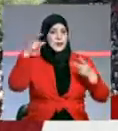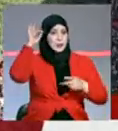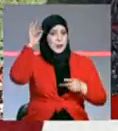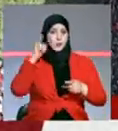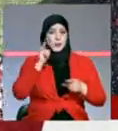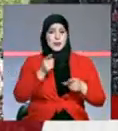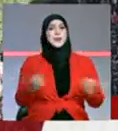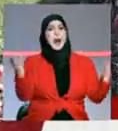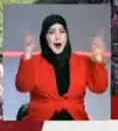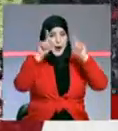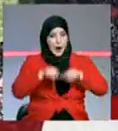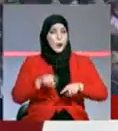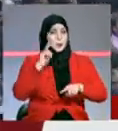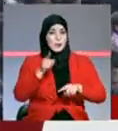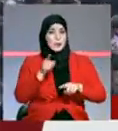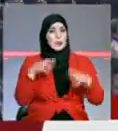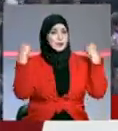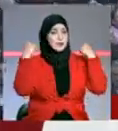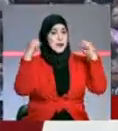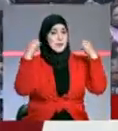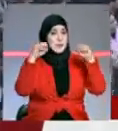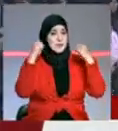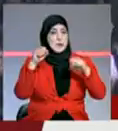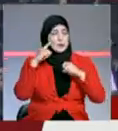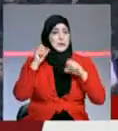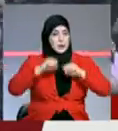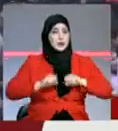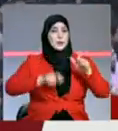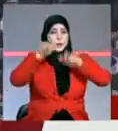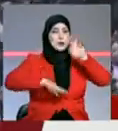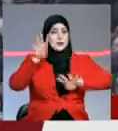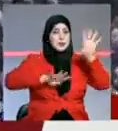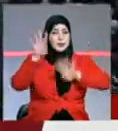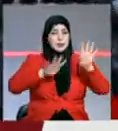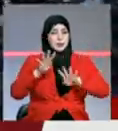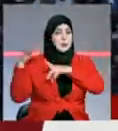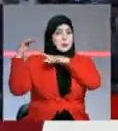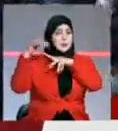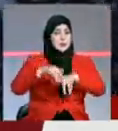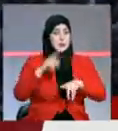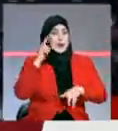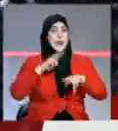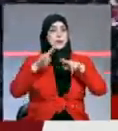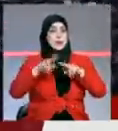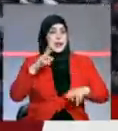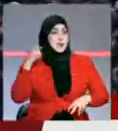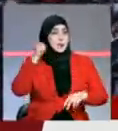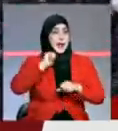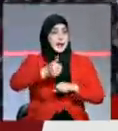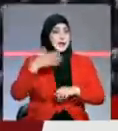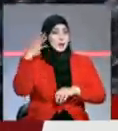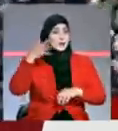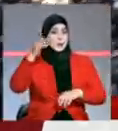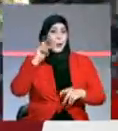الرمز لنبحث عن صدى ذلك اليوم. فهل يمكن للتحركات الشعبية العفوية أن تصنع اليوم غدها وتدفع نحو